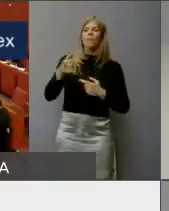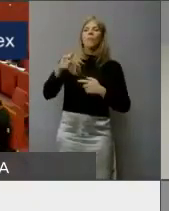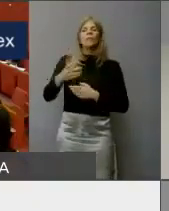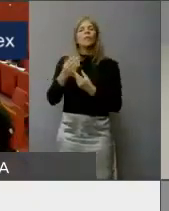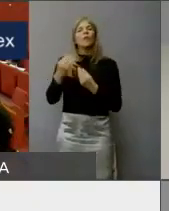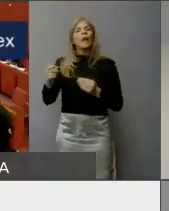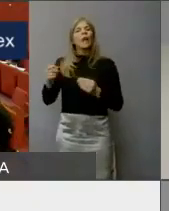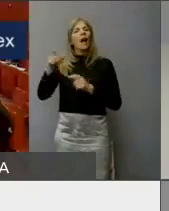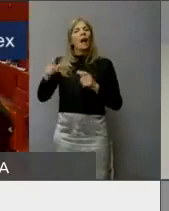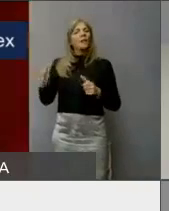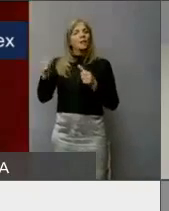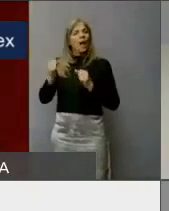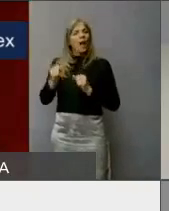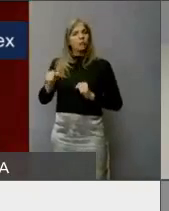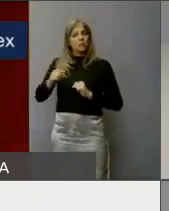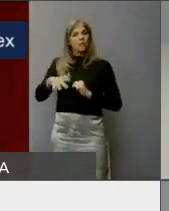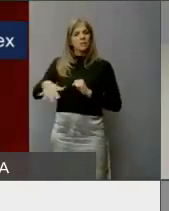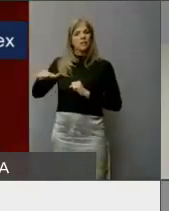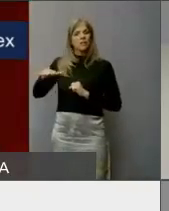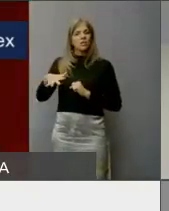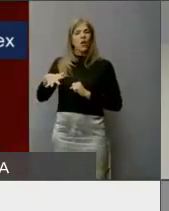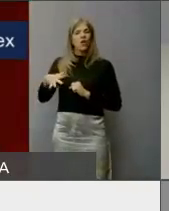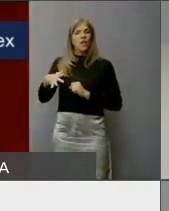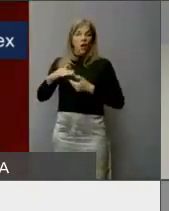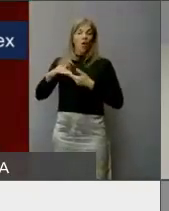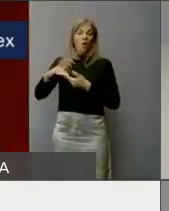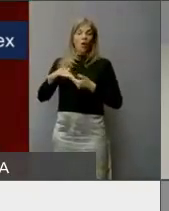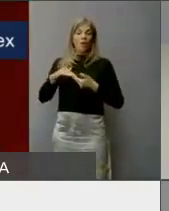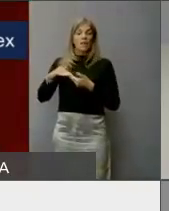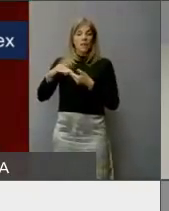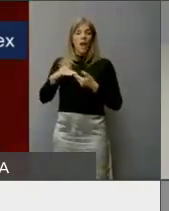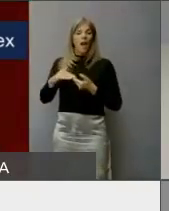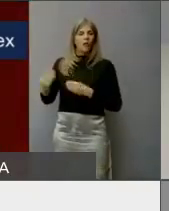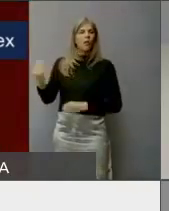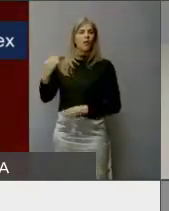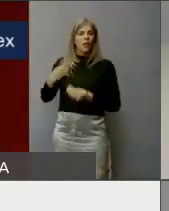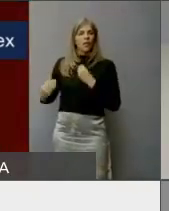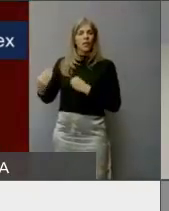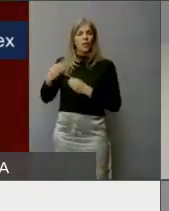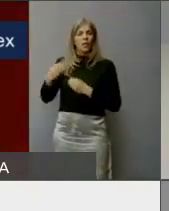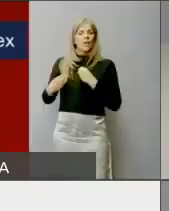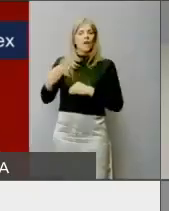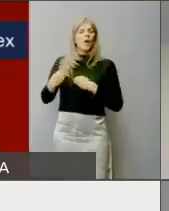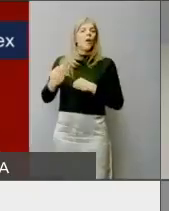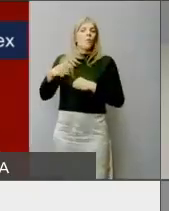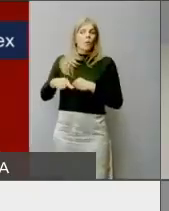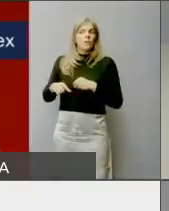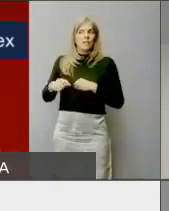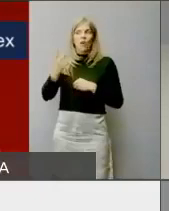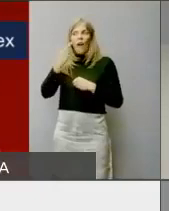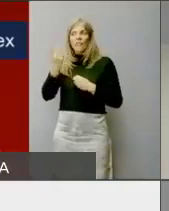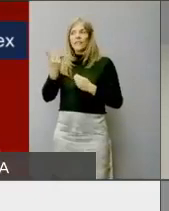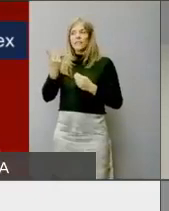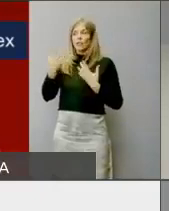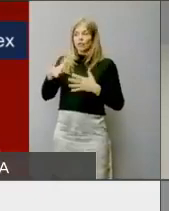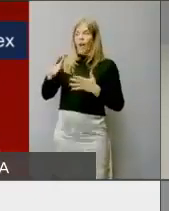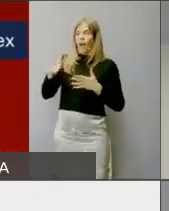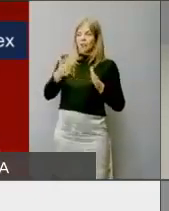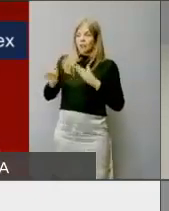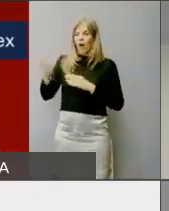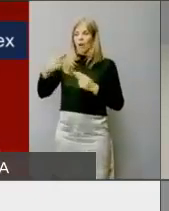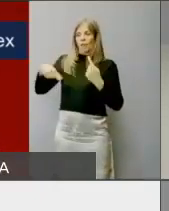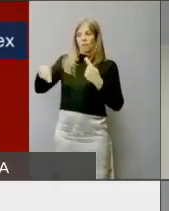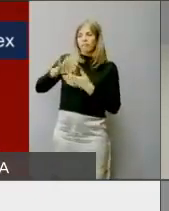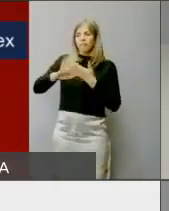richiedono vista anche il buon lavoro dell'amministrazione l'avviata riqualificazione urbanistica della zona anche la possibile